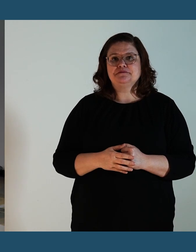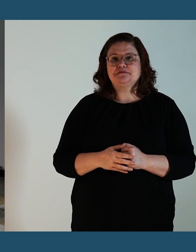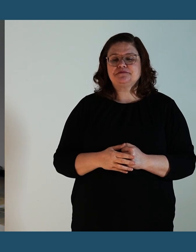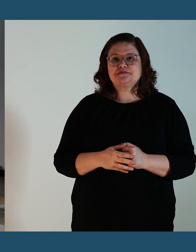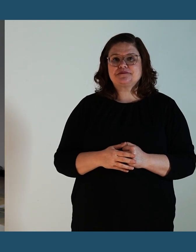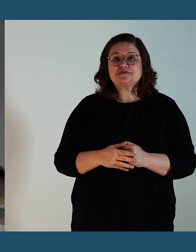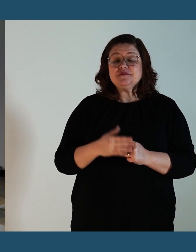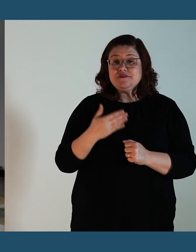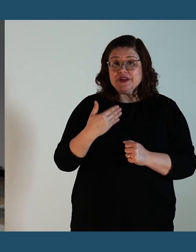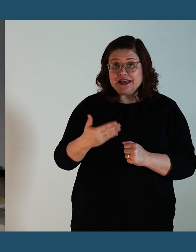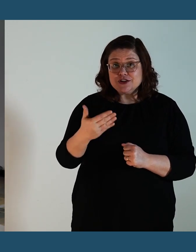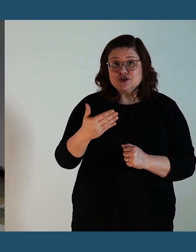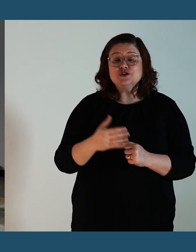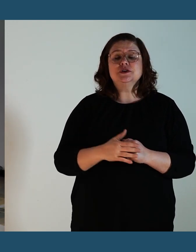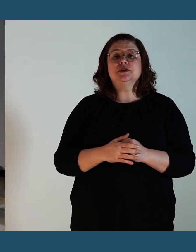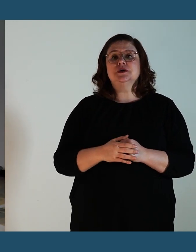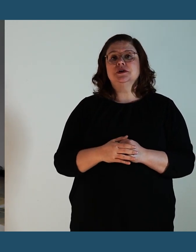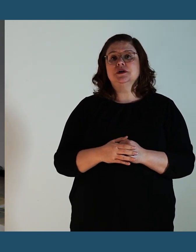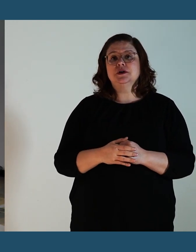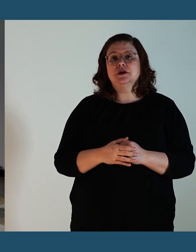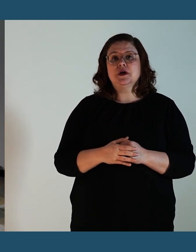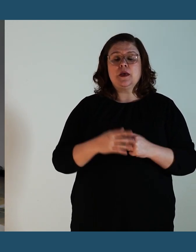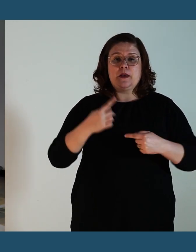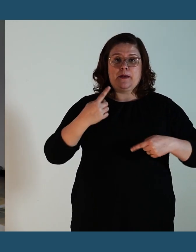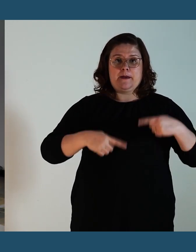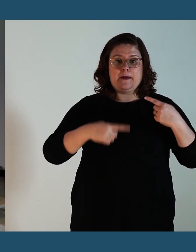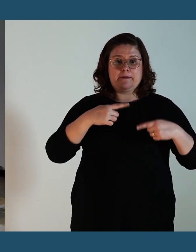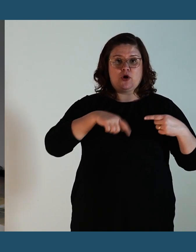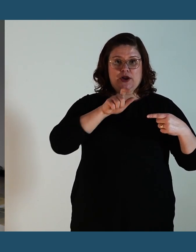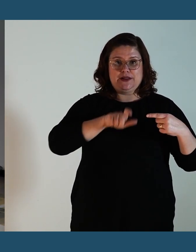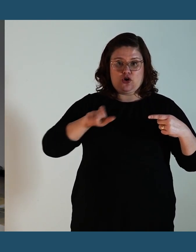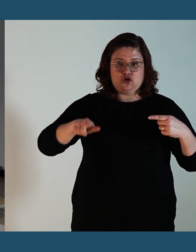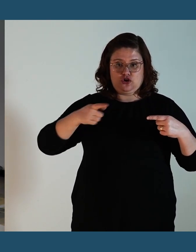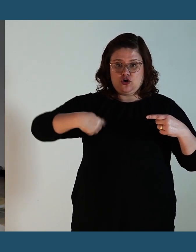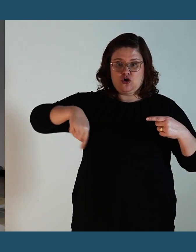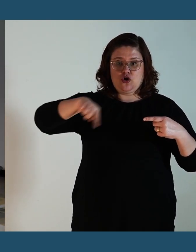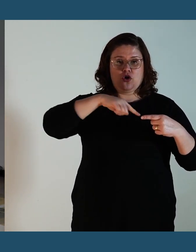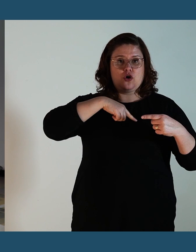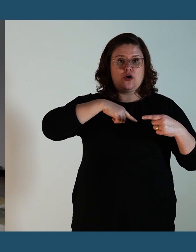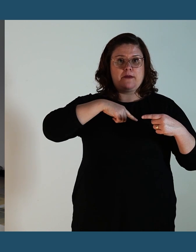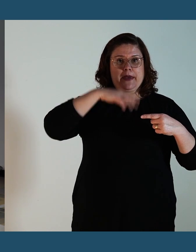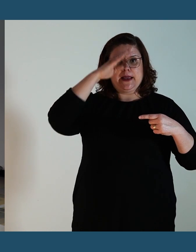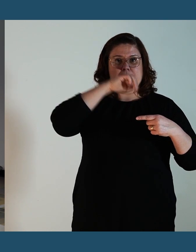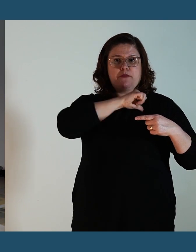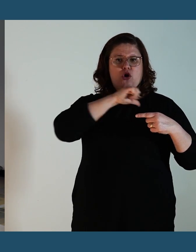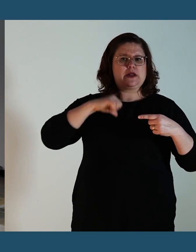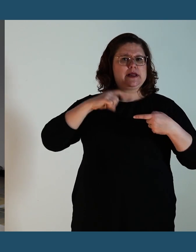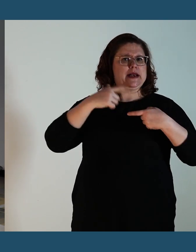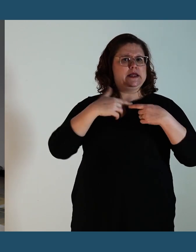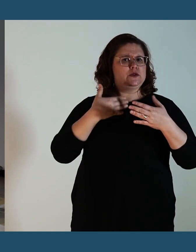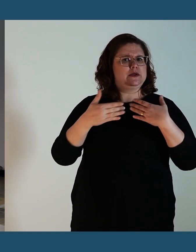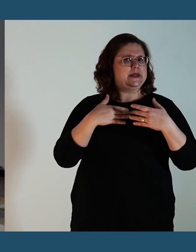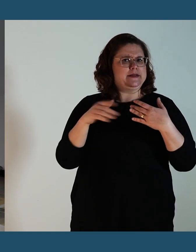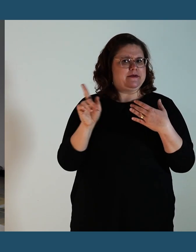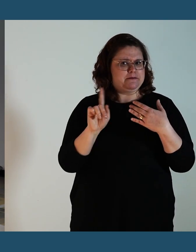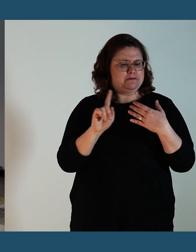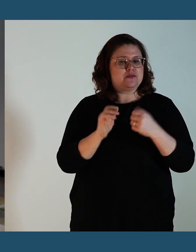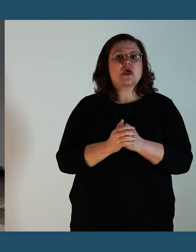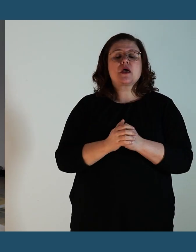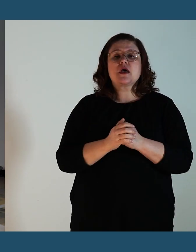Kiitos. Mun mielestä meillä poliitikkojana on todella tärkeä demokratiatehtävää. Eli me ei olla mukana vain sen takia, että